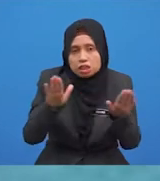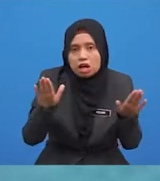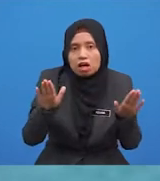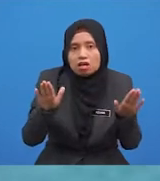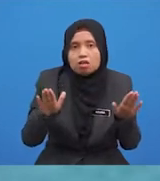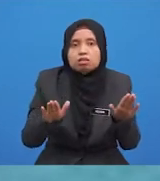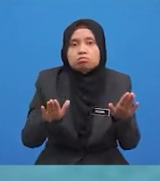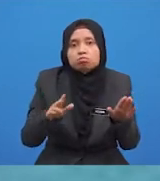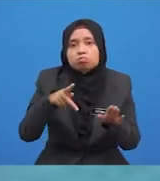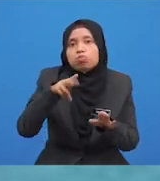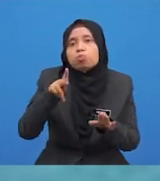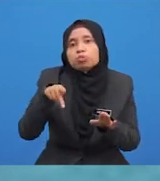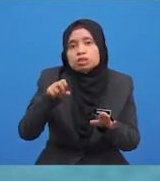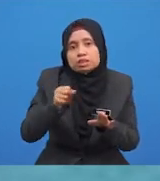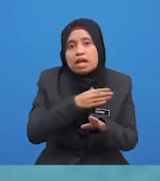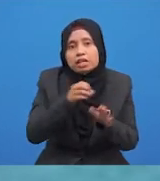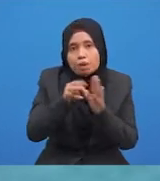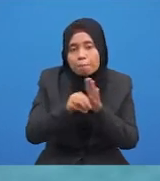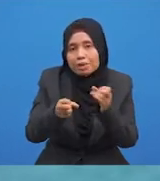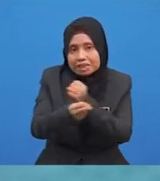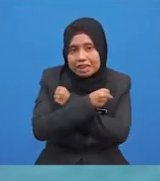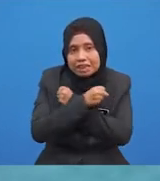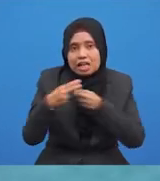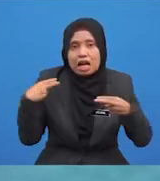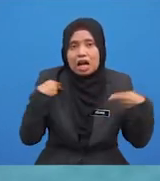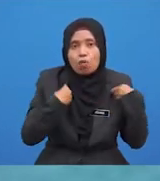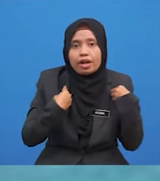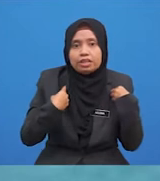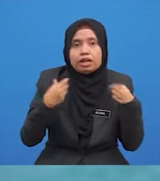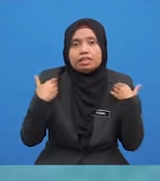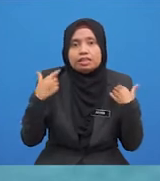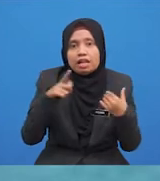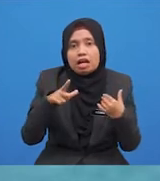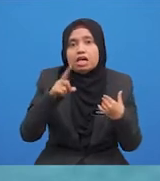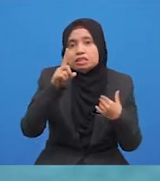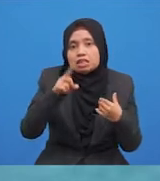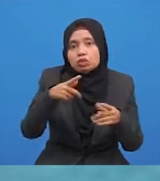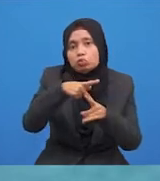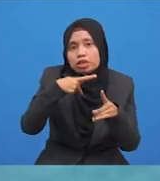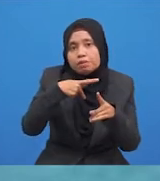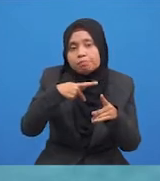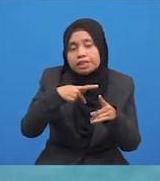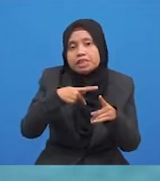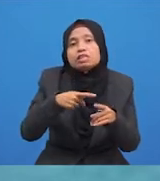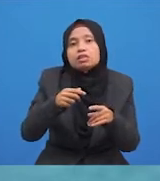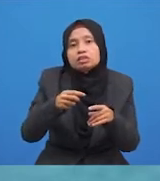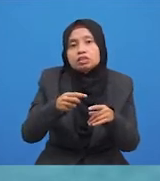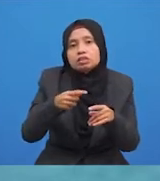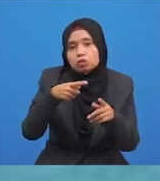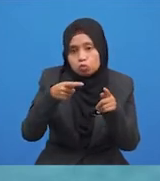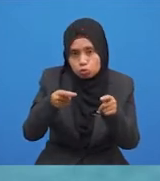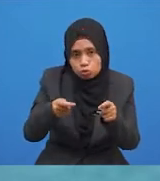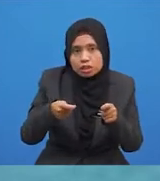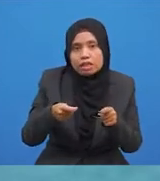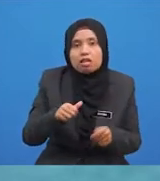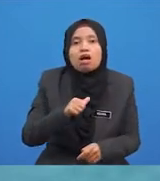mengalami kepupusan, dan menyayangi haiwan merupakan salah satu daripada tuntutan agama.